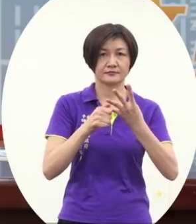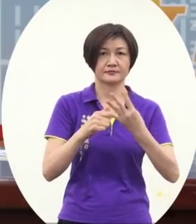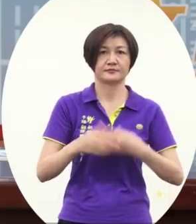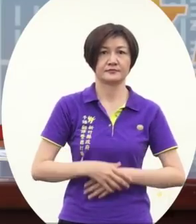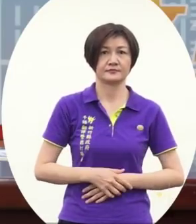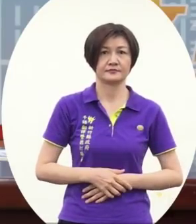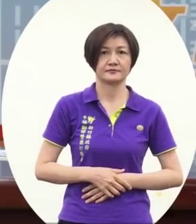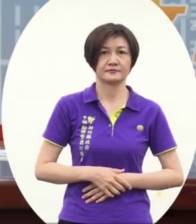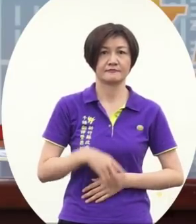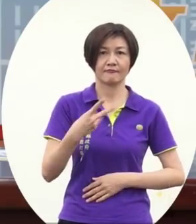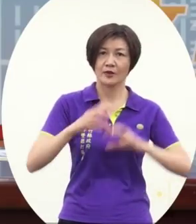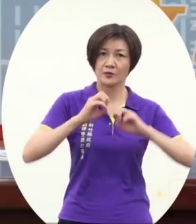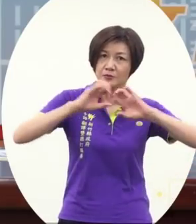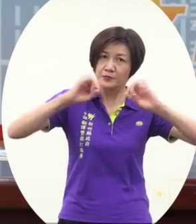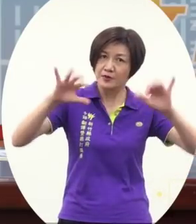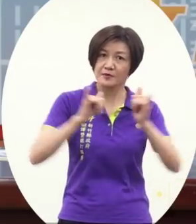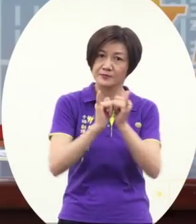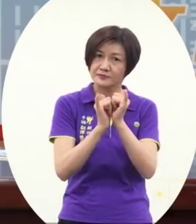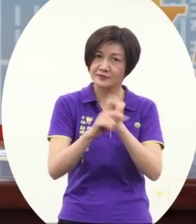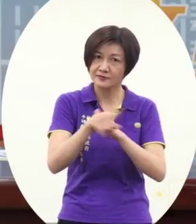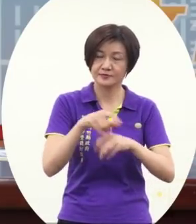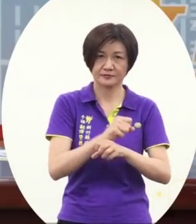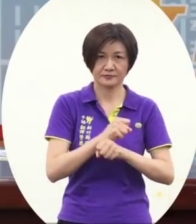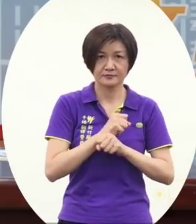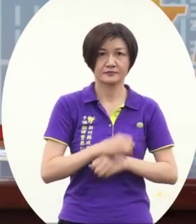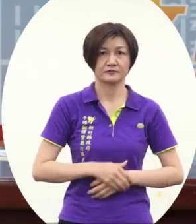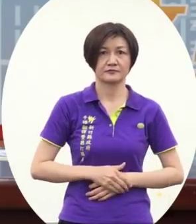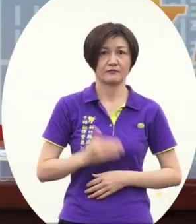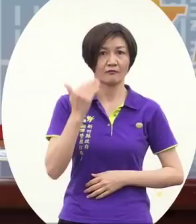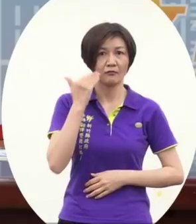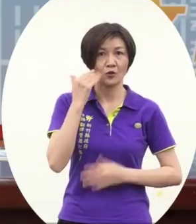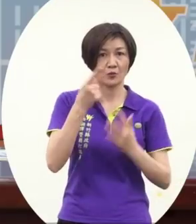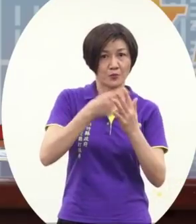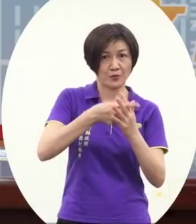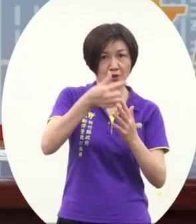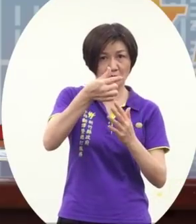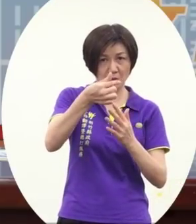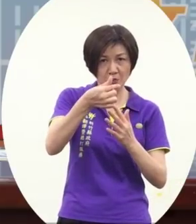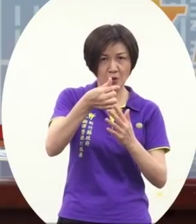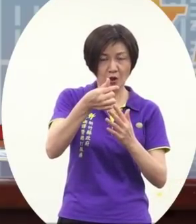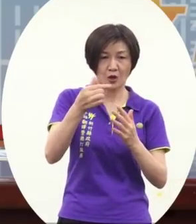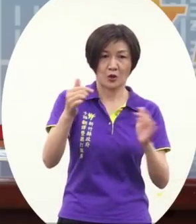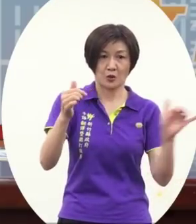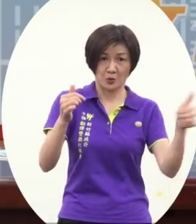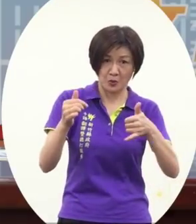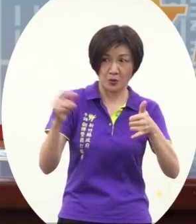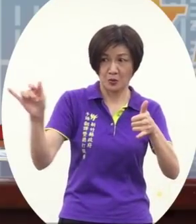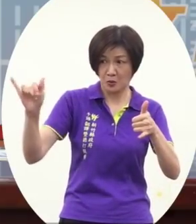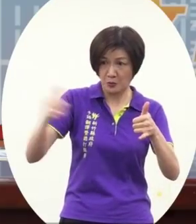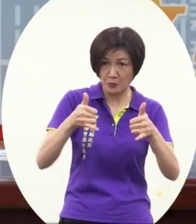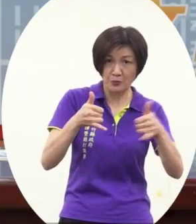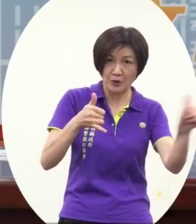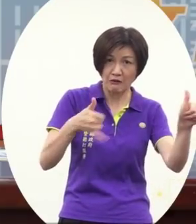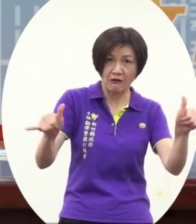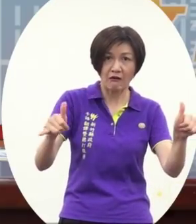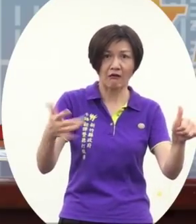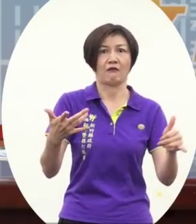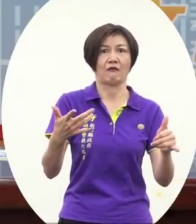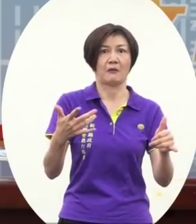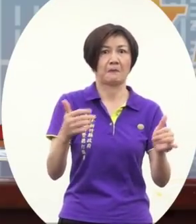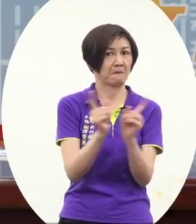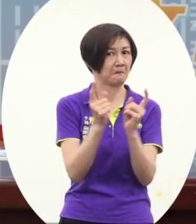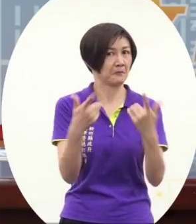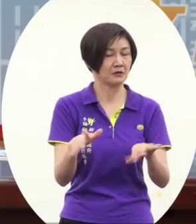我也要呼吁所有乡亲，只要和确诊者的足迹重叠，有症状的请赶快